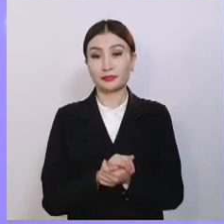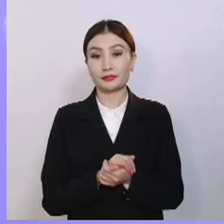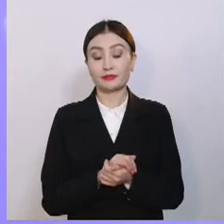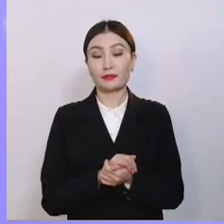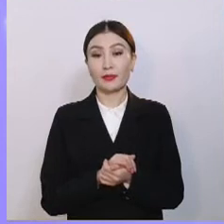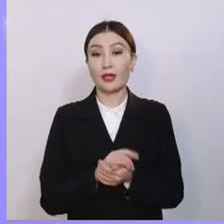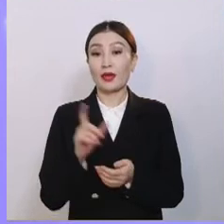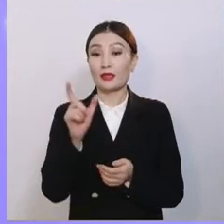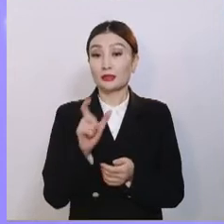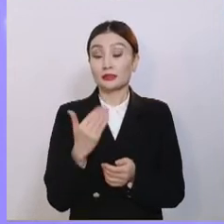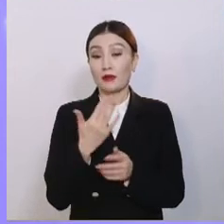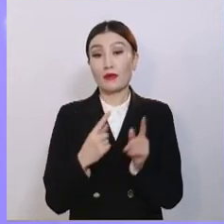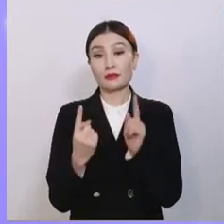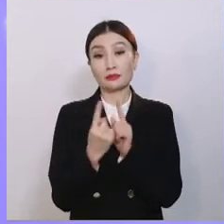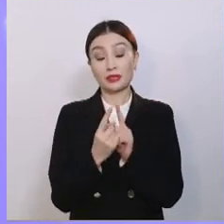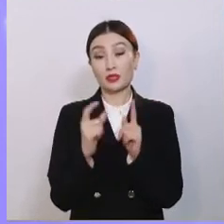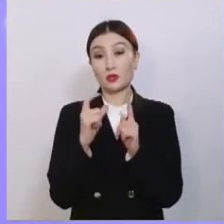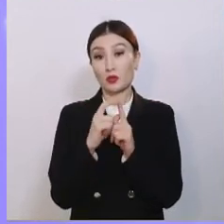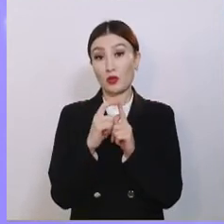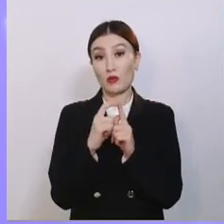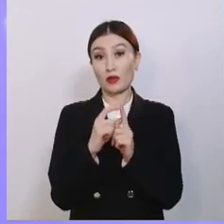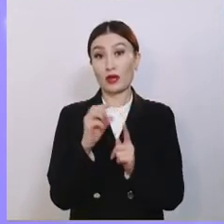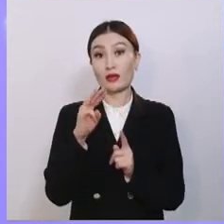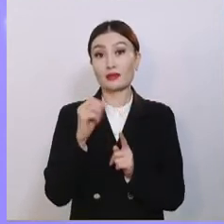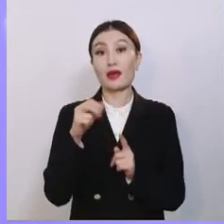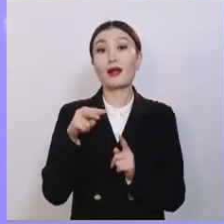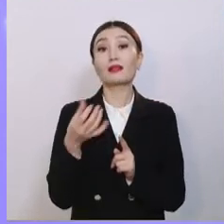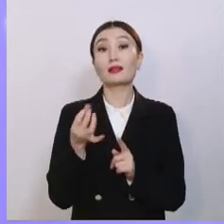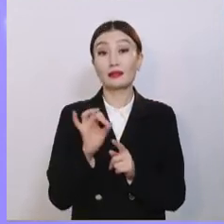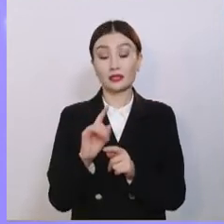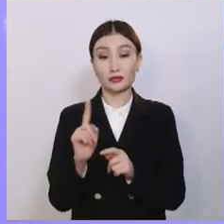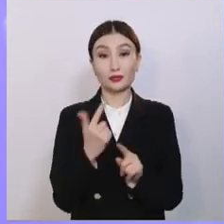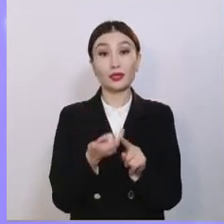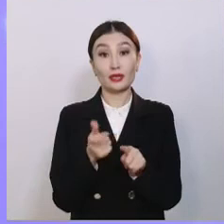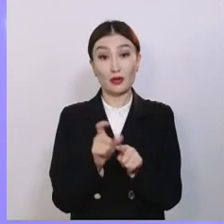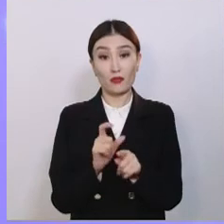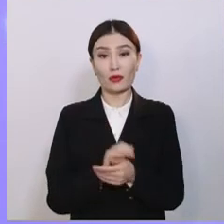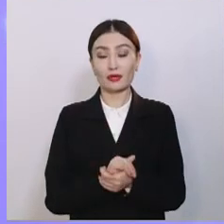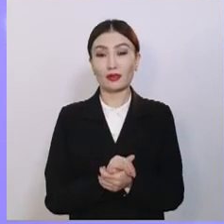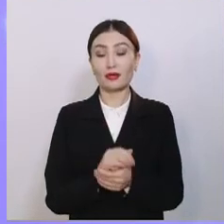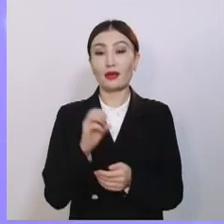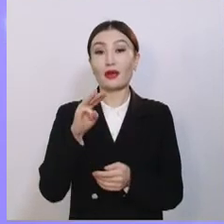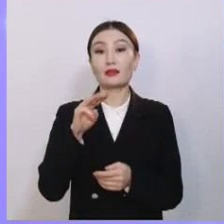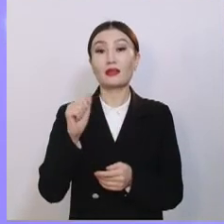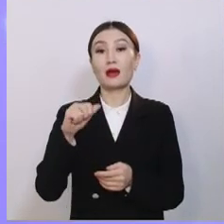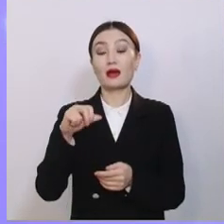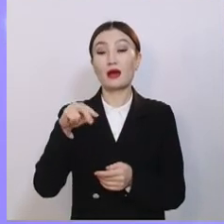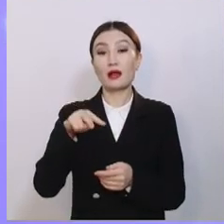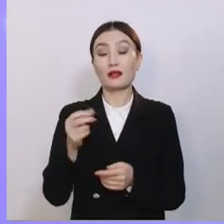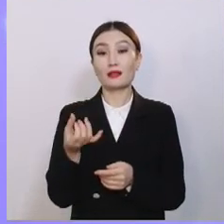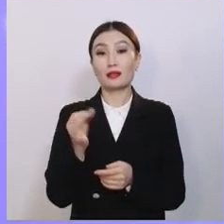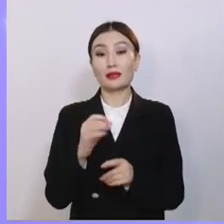В тексте вам встретится слово «талый». Что оно обозначает? Талый –